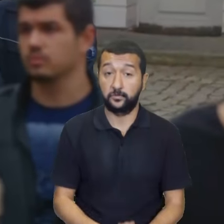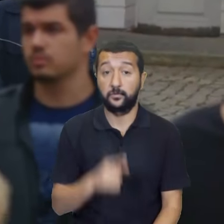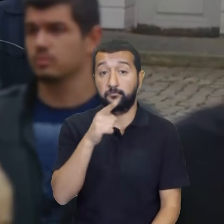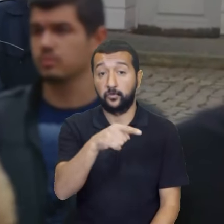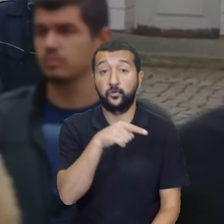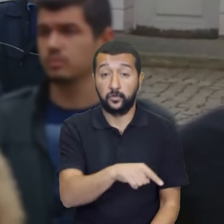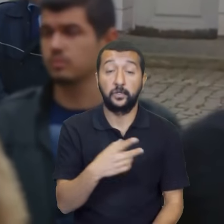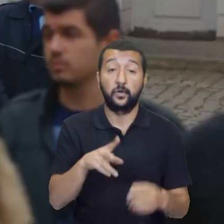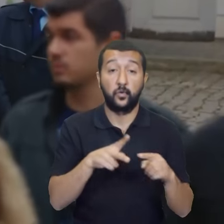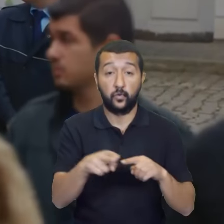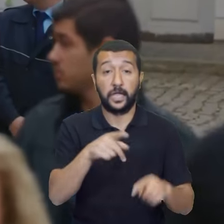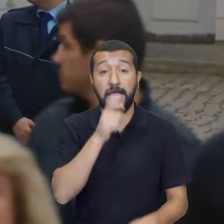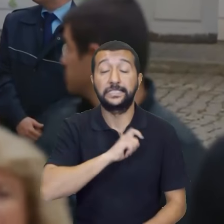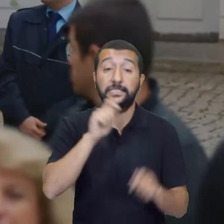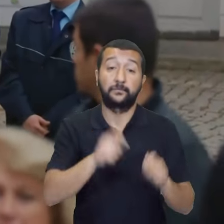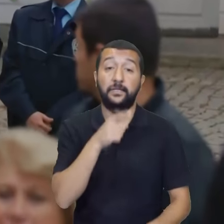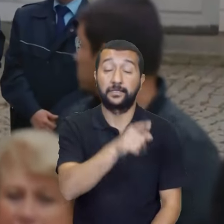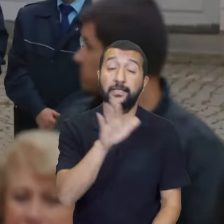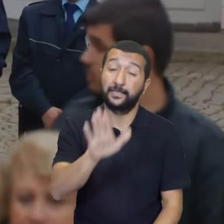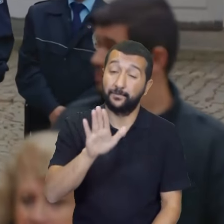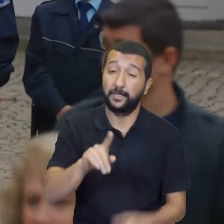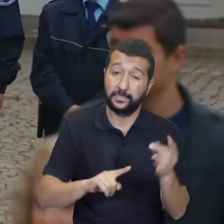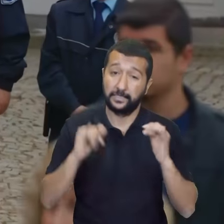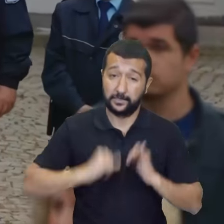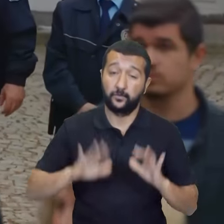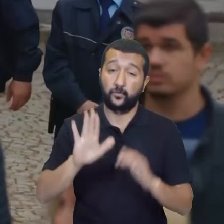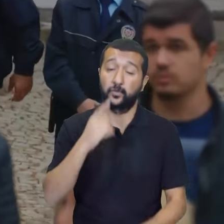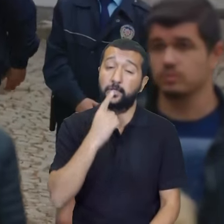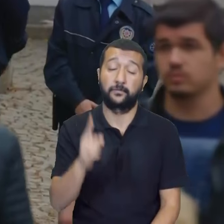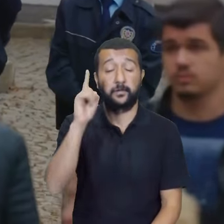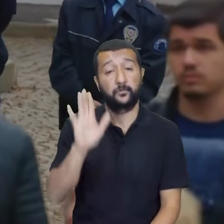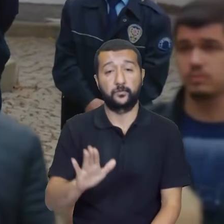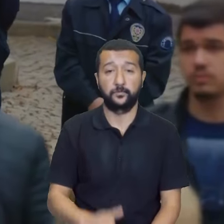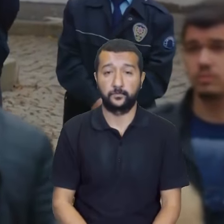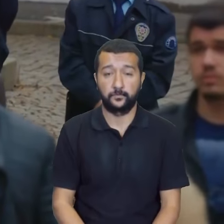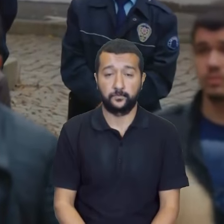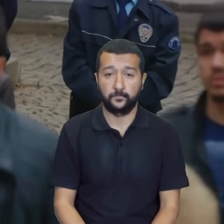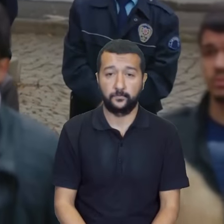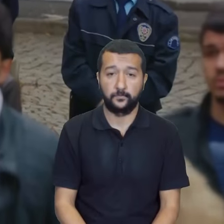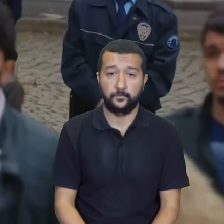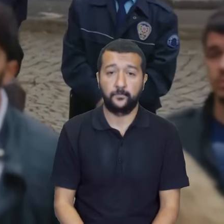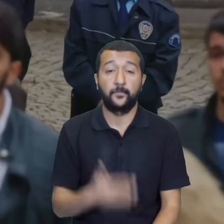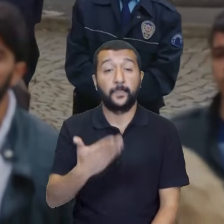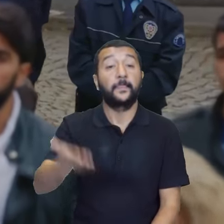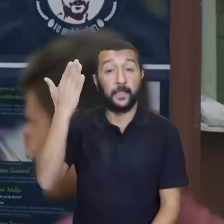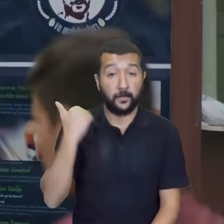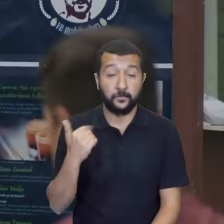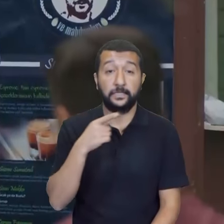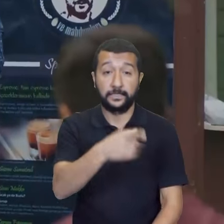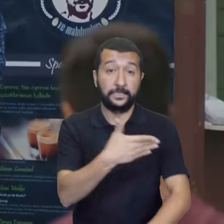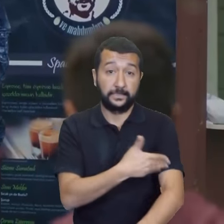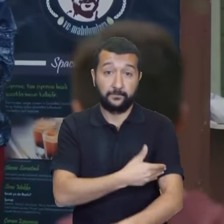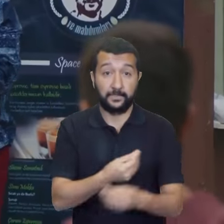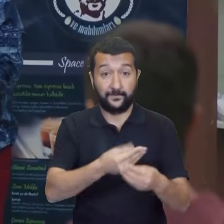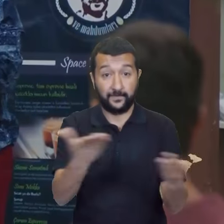Bu şimdi kurdeleyi de böyle eğri keser. Aman, tamam İhsan, sakin ol sen de Allah aşkına ya. Daha önce...